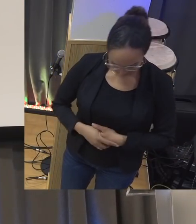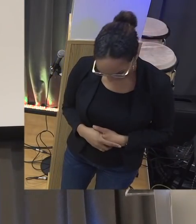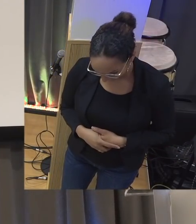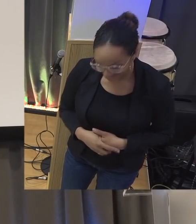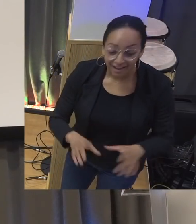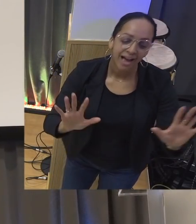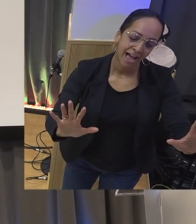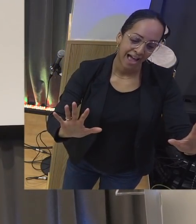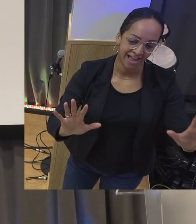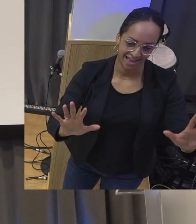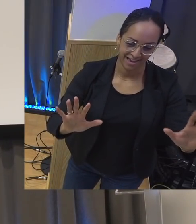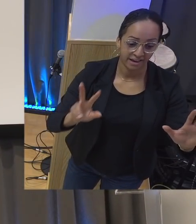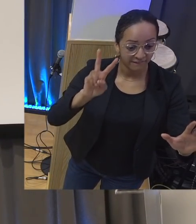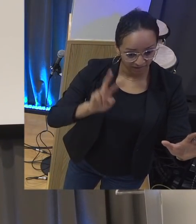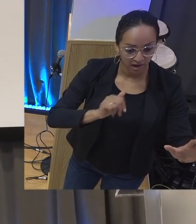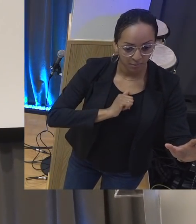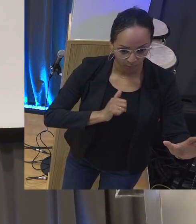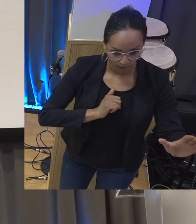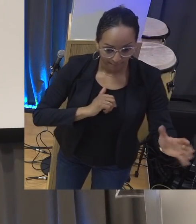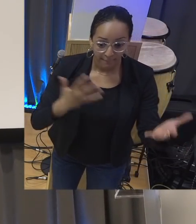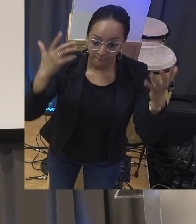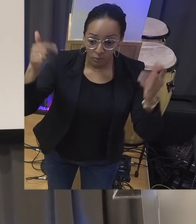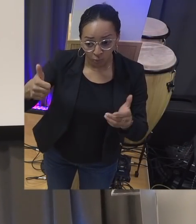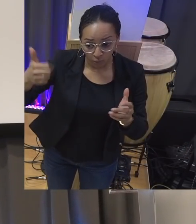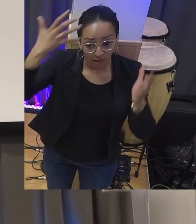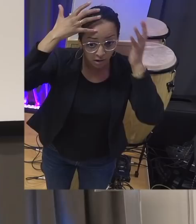c'est vrai que j'ai été baptisé dans sa mort.